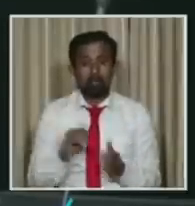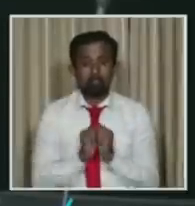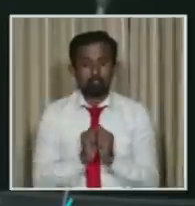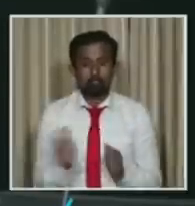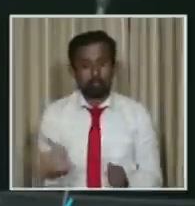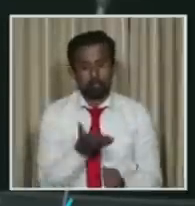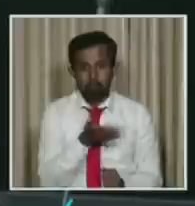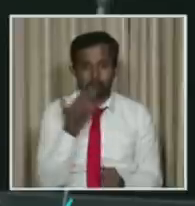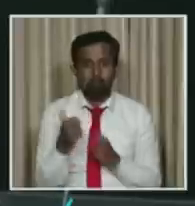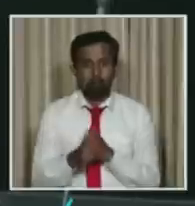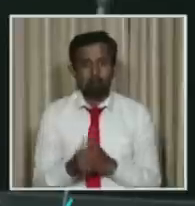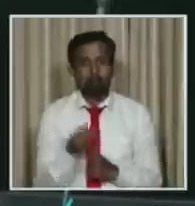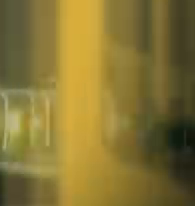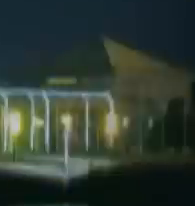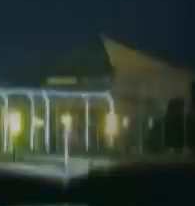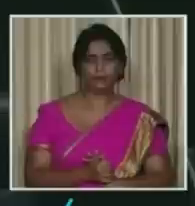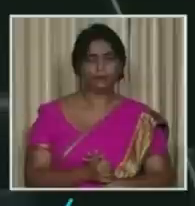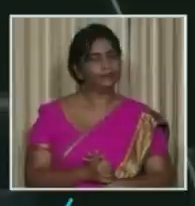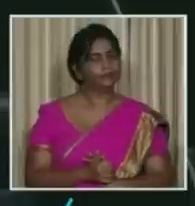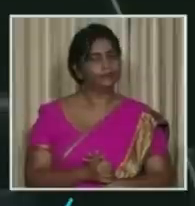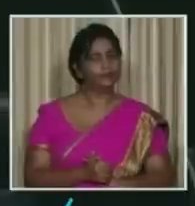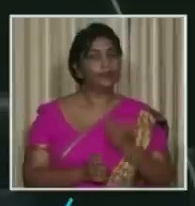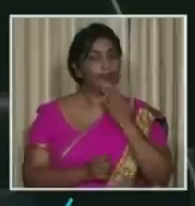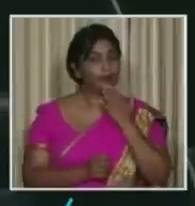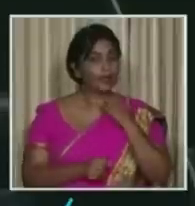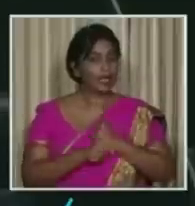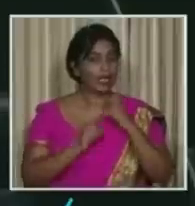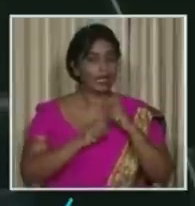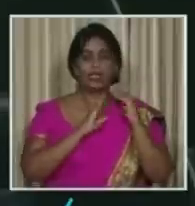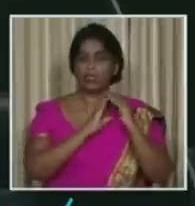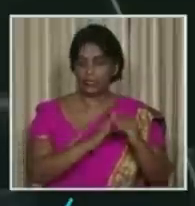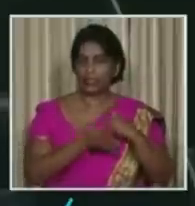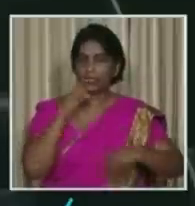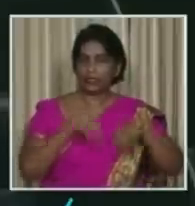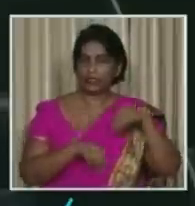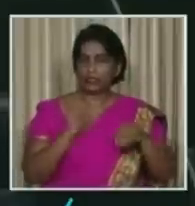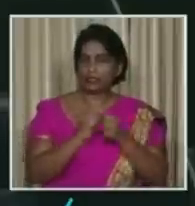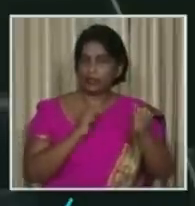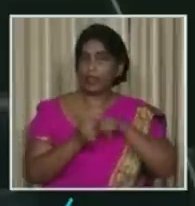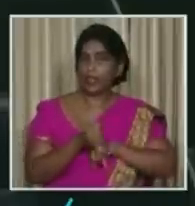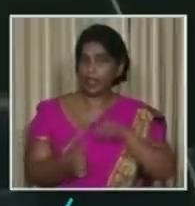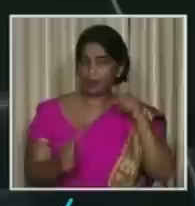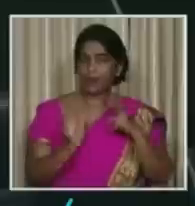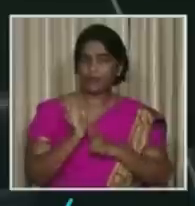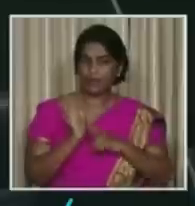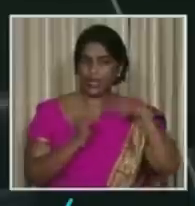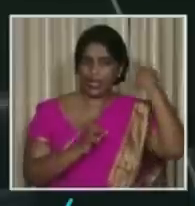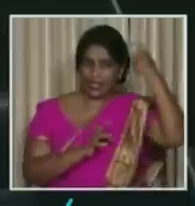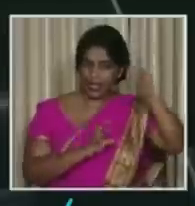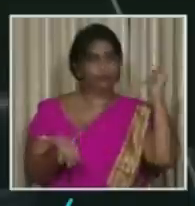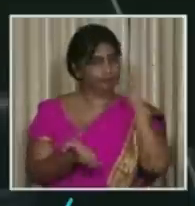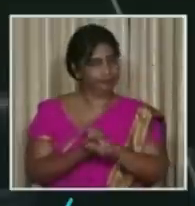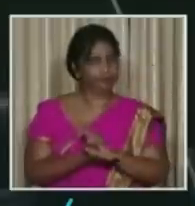යන්න පුළුවන් විදිහට හදලා දෙන්න අපි කටයුතු කරනවා. ඇමරිකානු රාජ්‍ය දෙපාර්තමේන්තුවේ දේශපාලන කටයුතු පිළිබඳ ලේකම් වික්ටෝරියා නූලන් මැතිනිය මේ